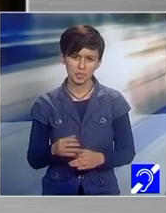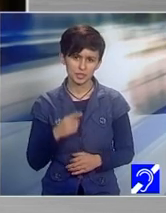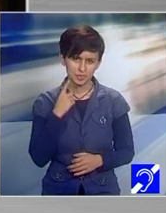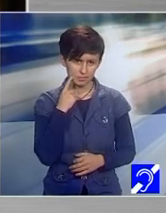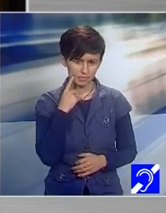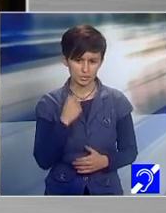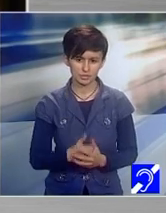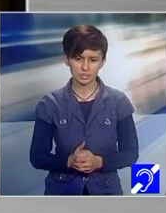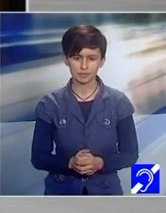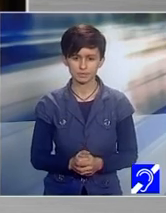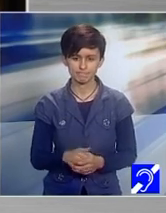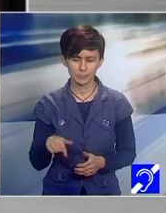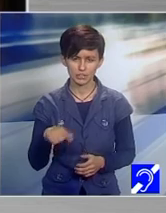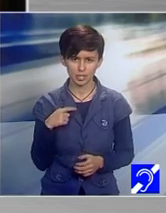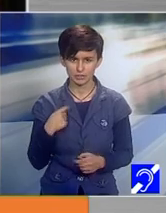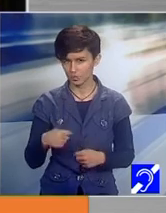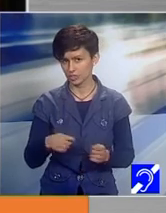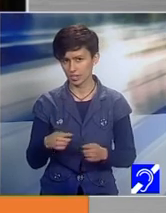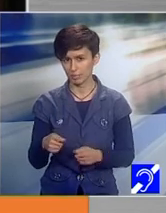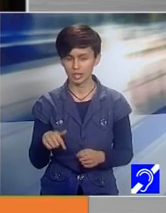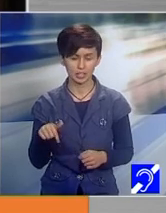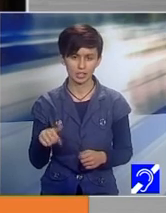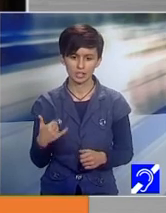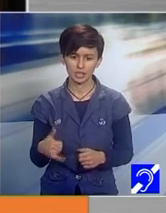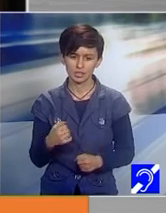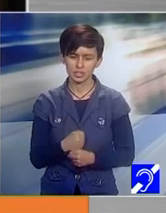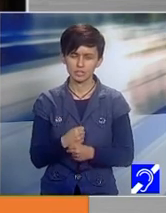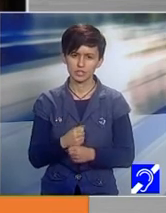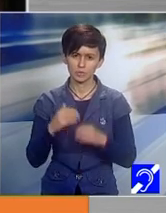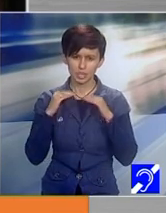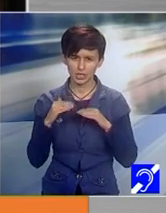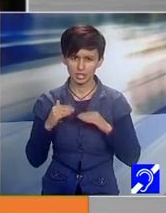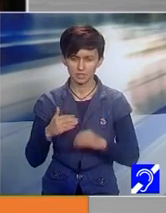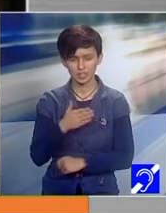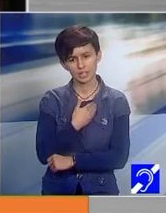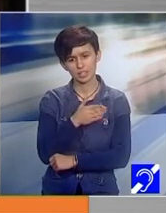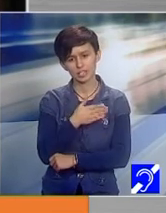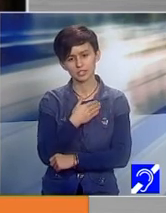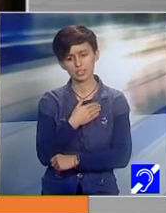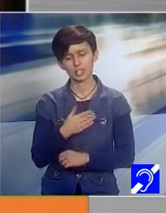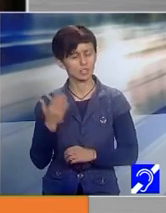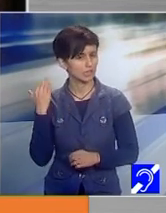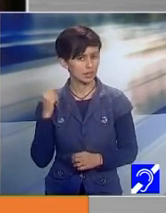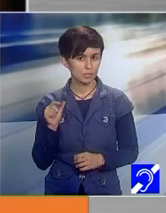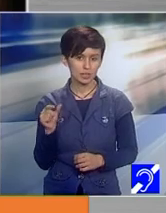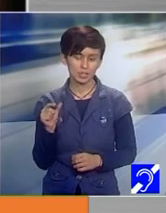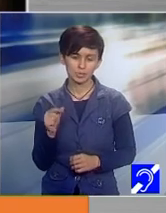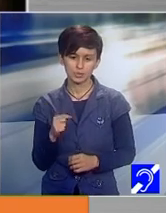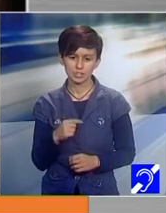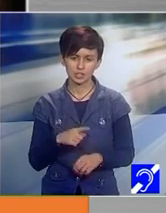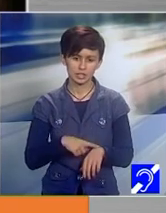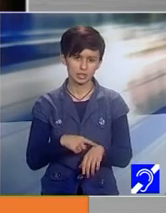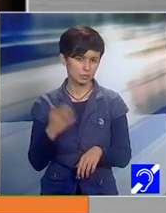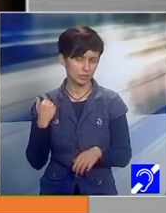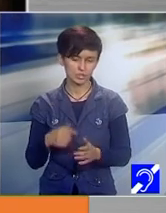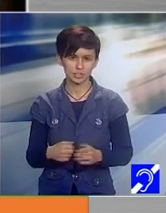de aceea este și campania de astăzi lansată la nivel național. În urmă cu puțin timp a fost lansată la nivelul Bucureștiului, după